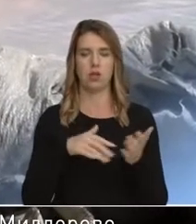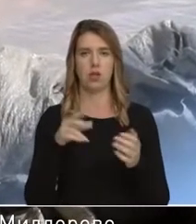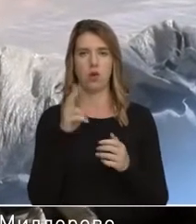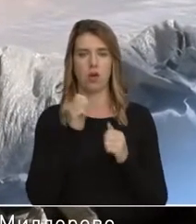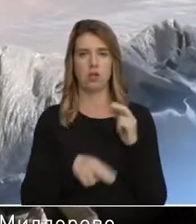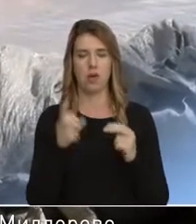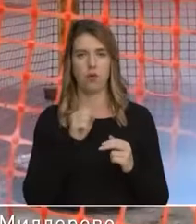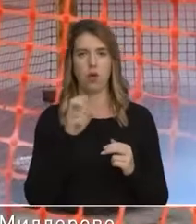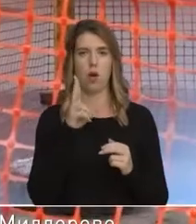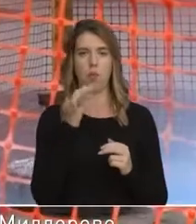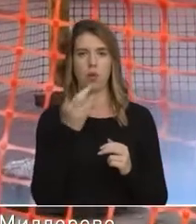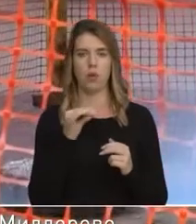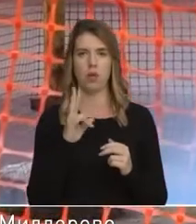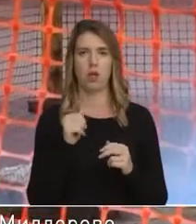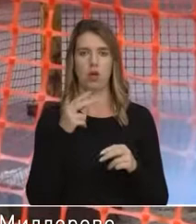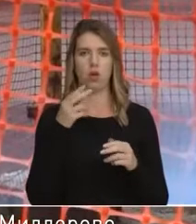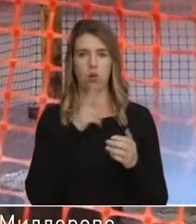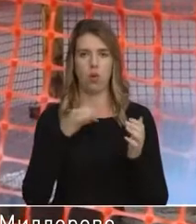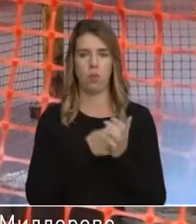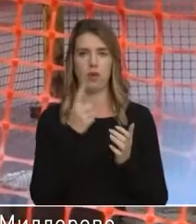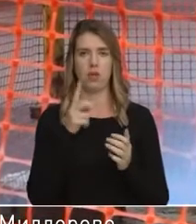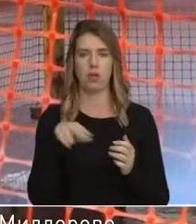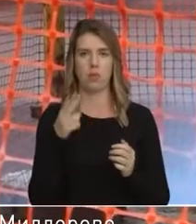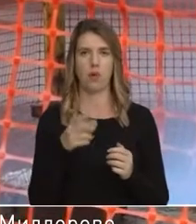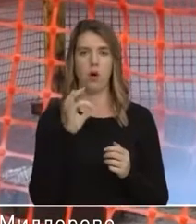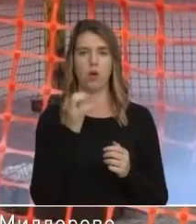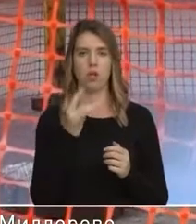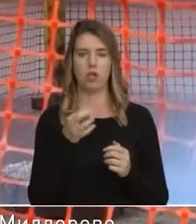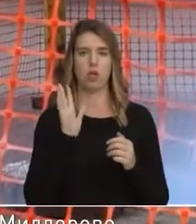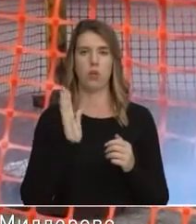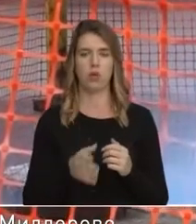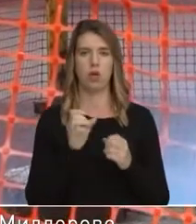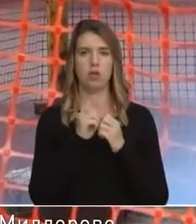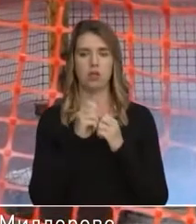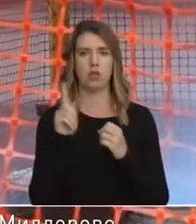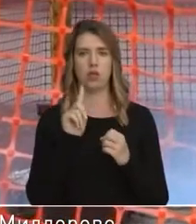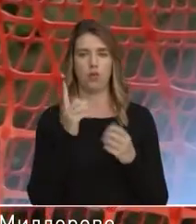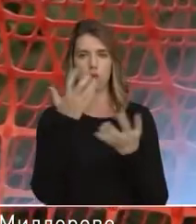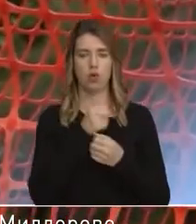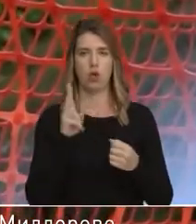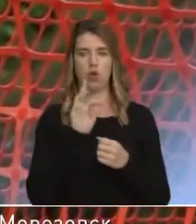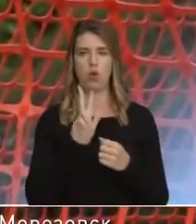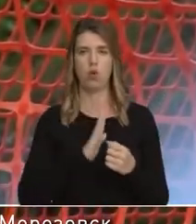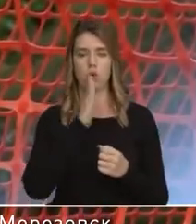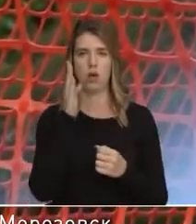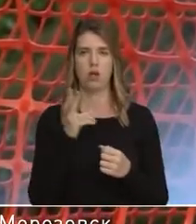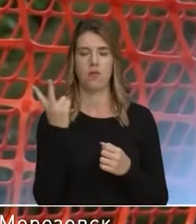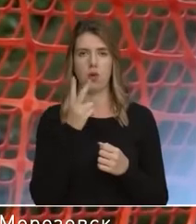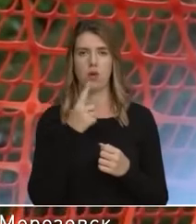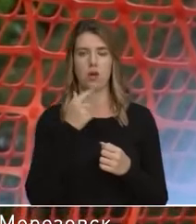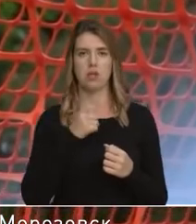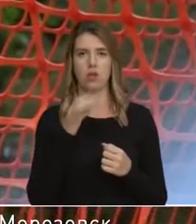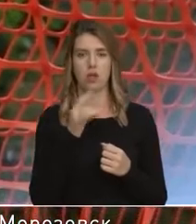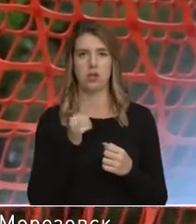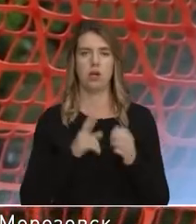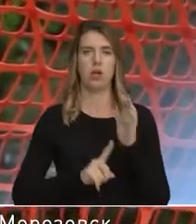конца августа, а на Пойменной – до 1 декабря. На втором участке ограничения будут действовать с 11 часов ночи до 3 утра, а на второй